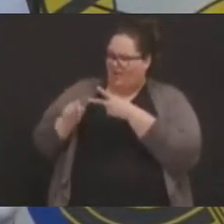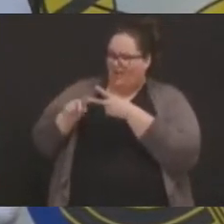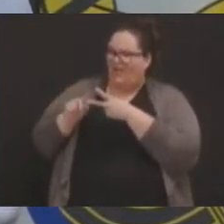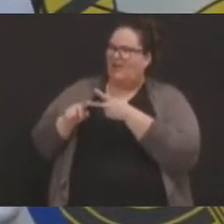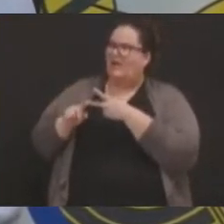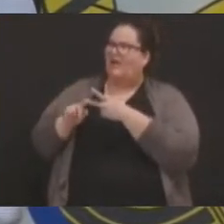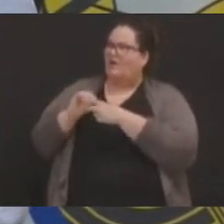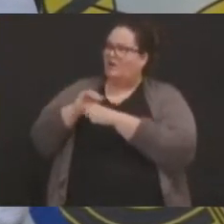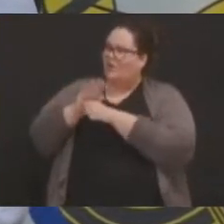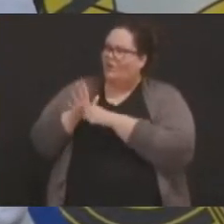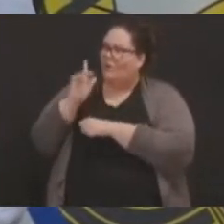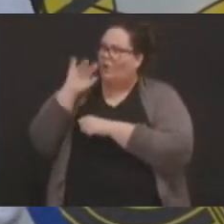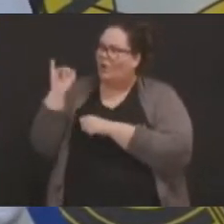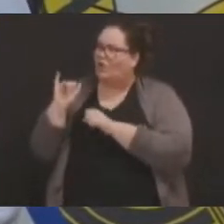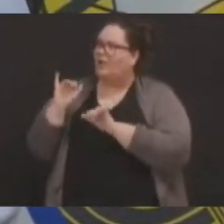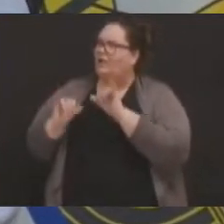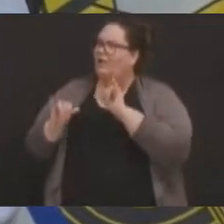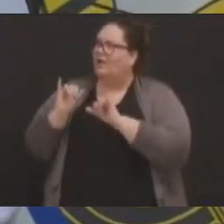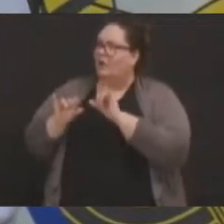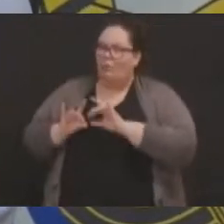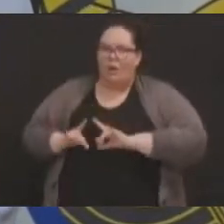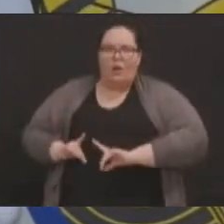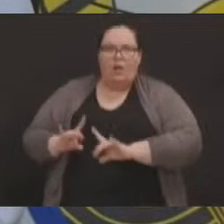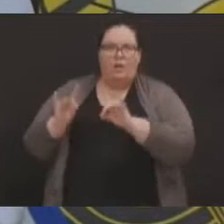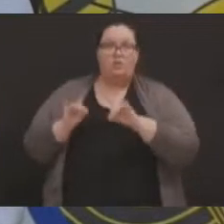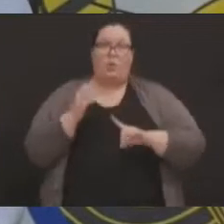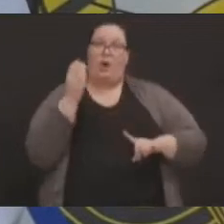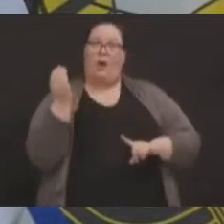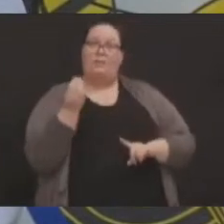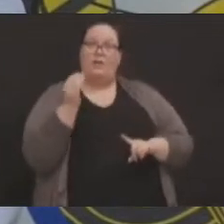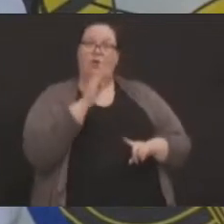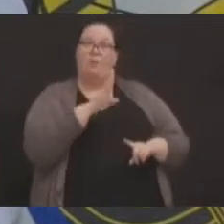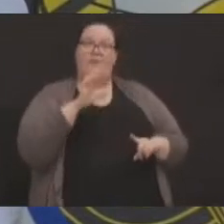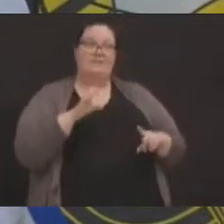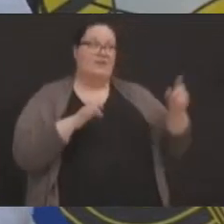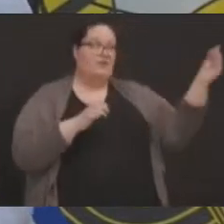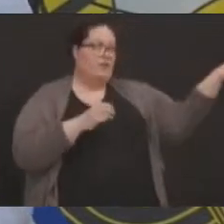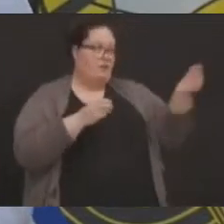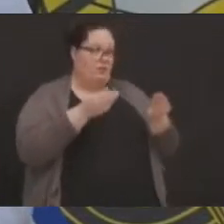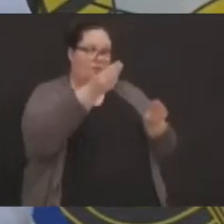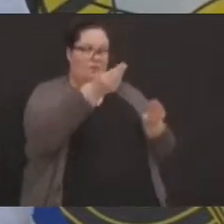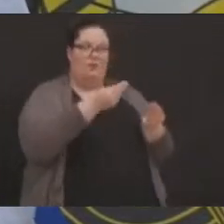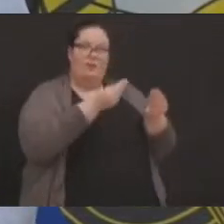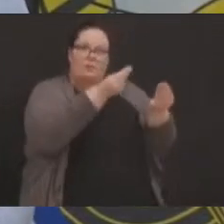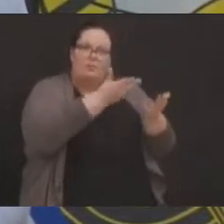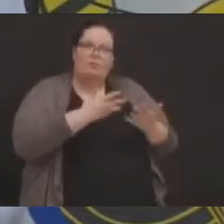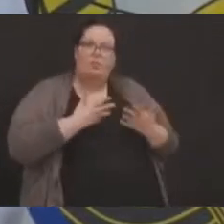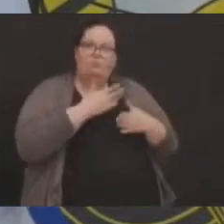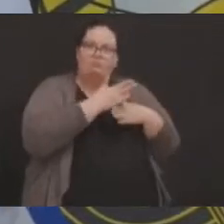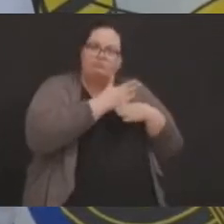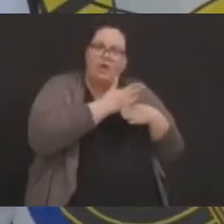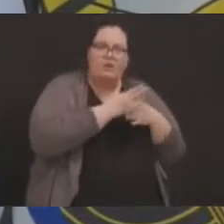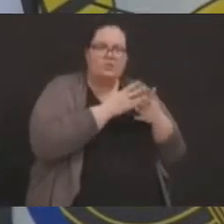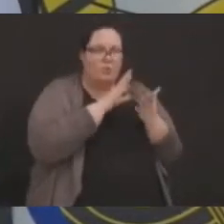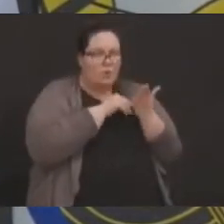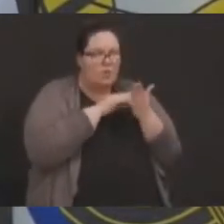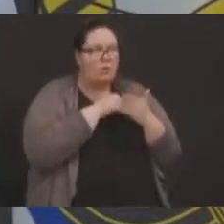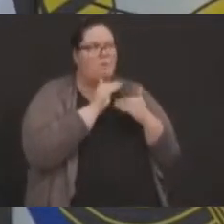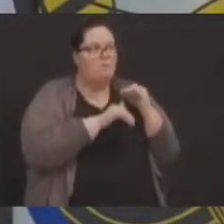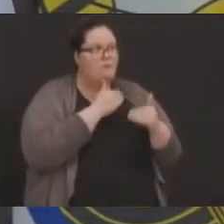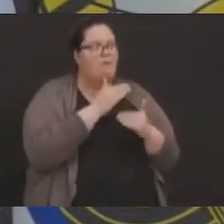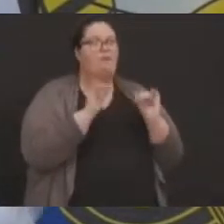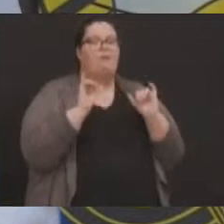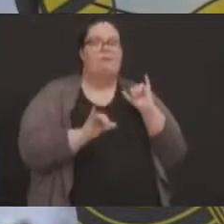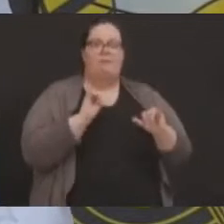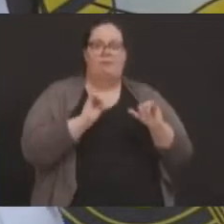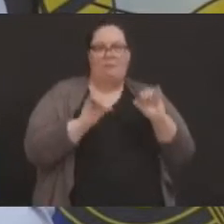aucun signe du variant du virus à propagation plus rapide dans la province, nous espérons être en mesure de recommander que les zones 5,